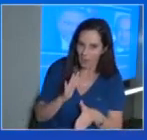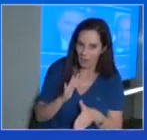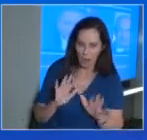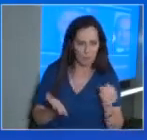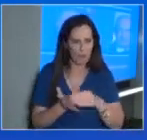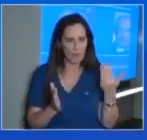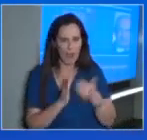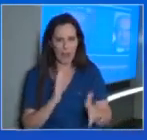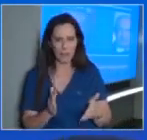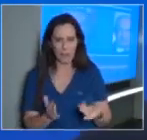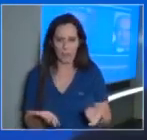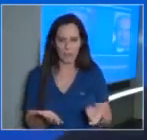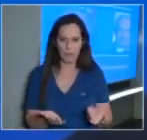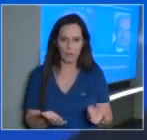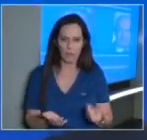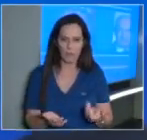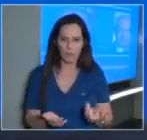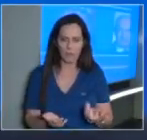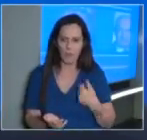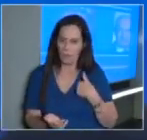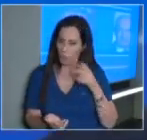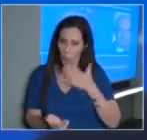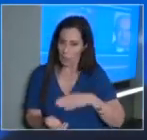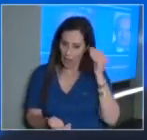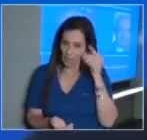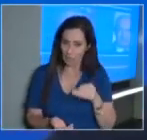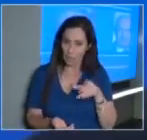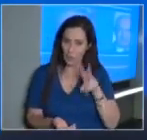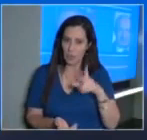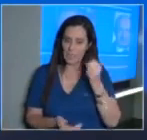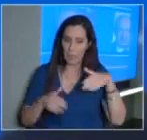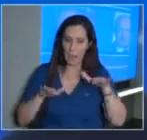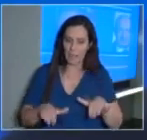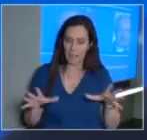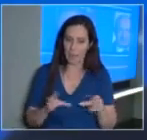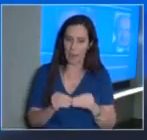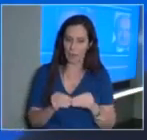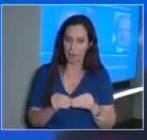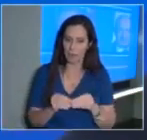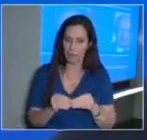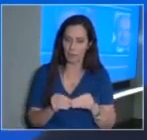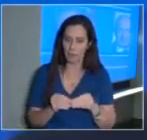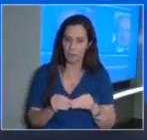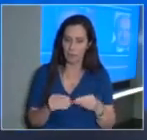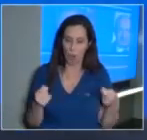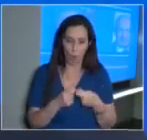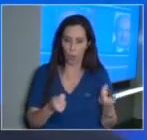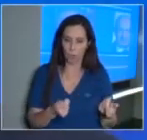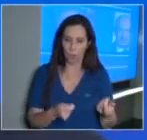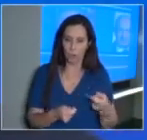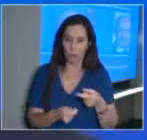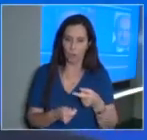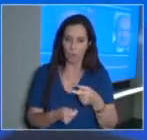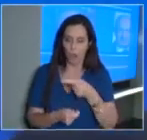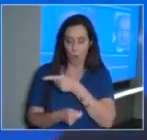למה לוותר? אולי מישהו אחר. אני רוצה להזכיר לכם, לי יש 20 מנדטים ביחד עם הקולגות. מישהו אחר